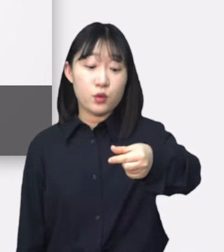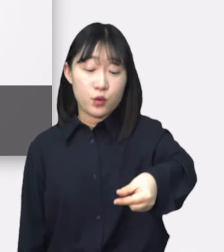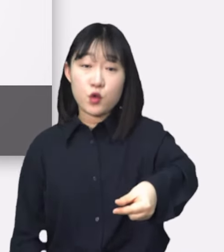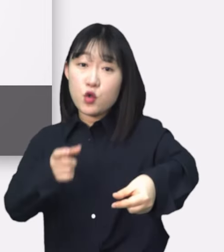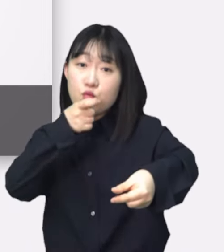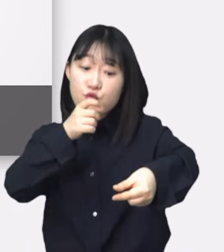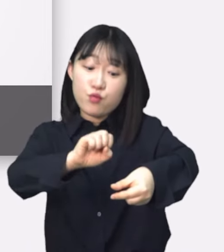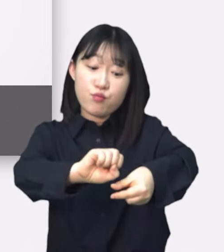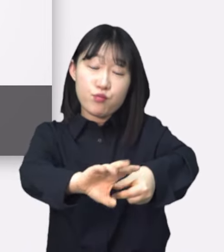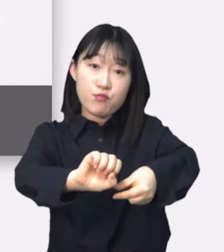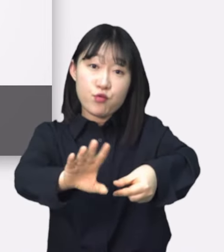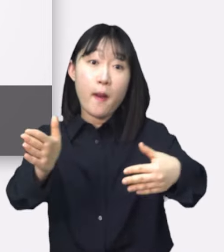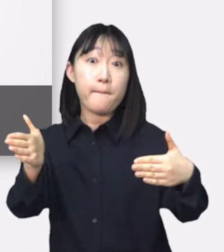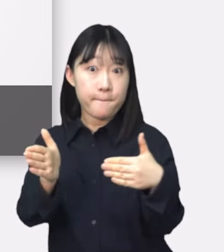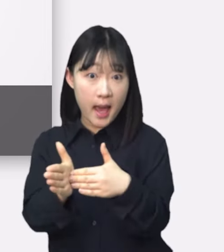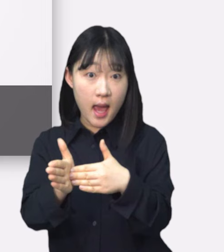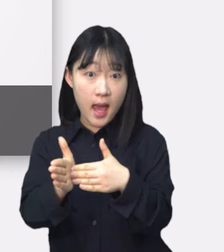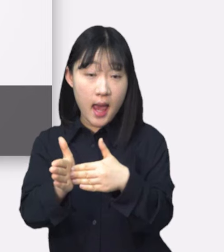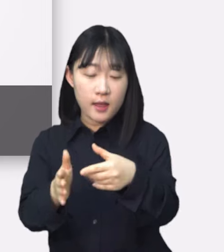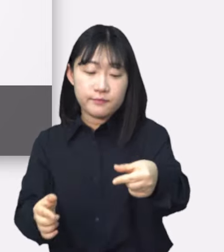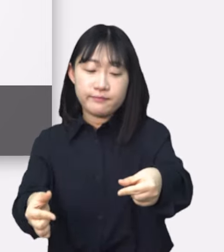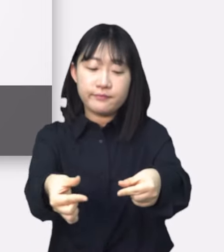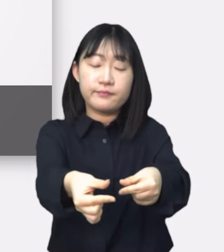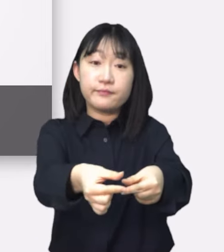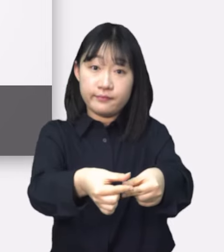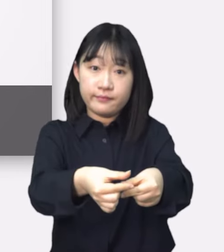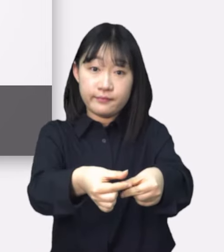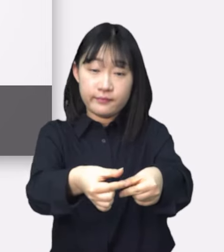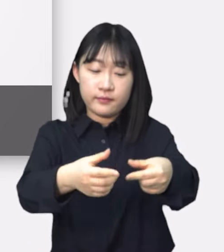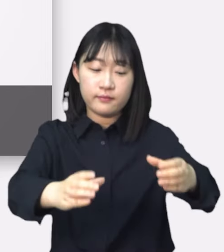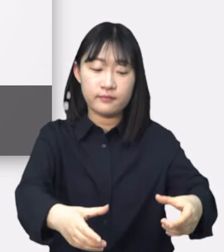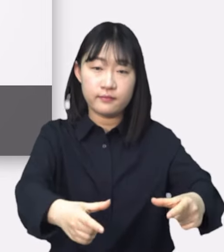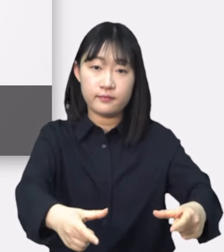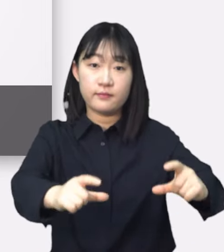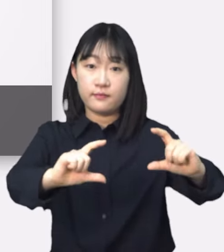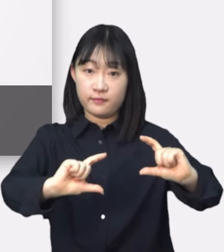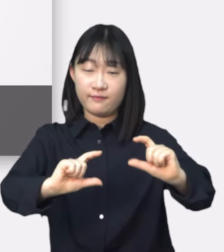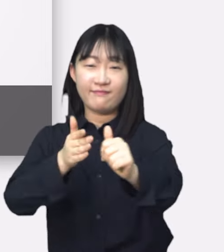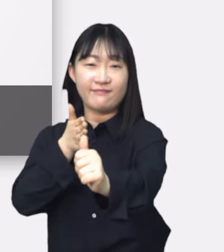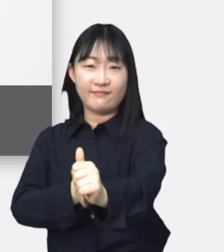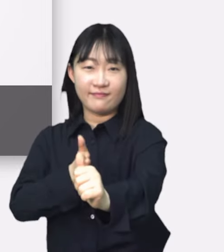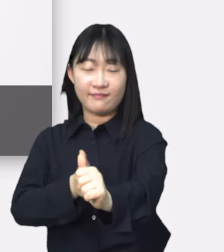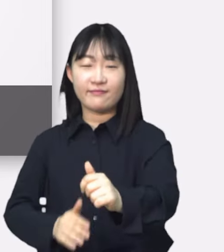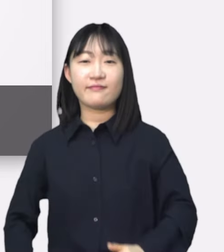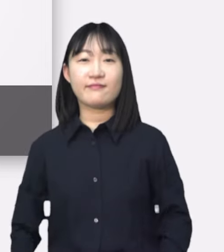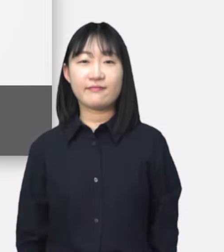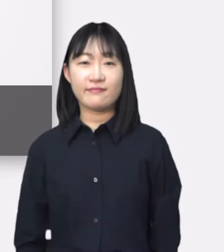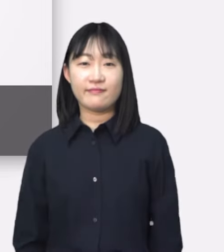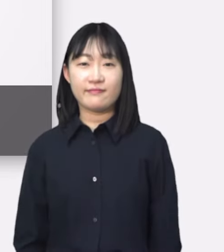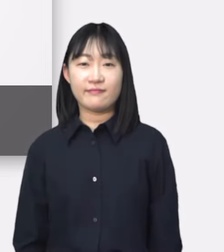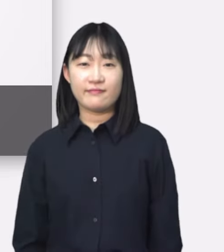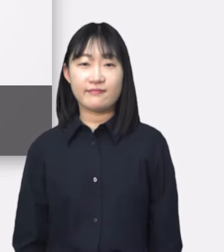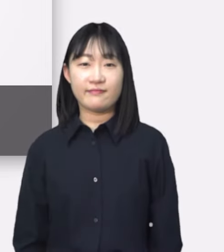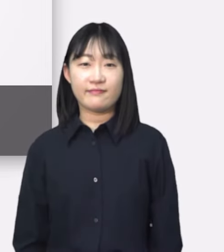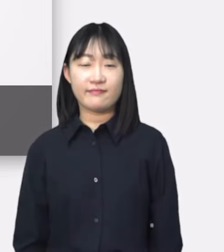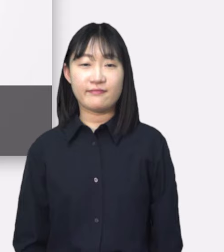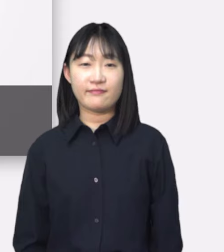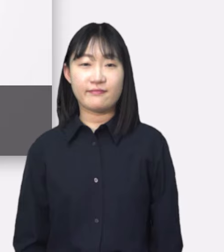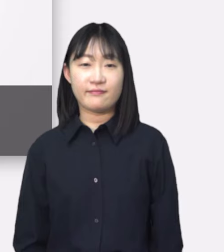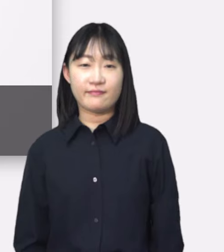세탁기 내부의 물이 모두 제거되었다면 잔수 제거 호스를 막고 서비스 커버를 닫아주세요.